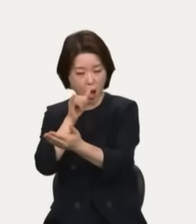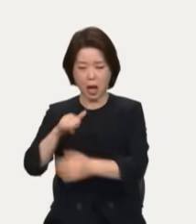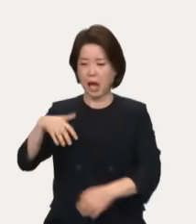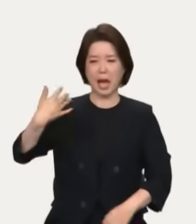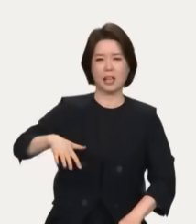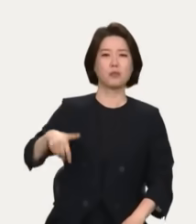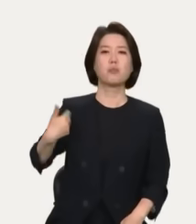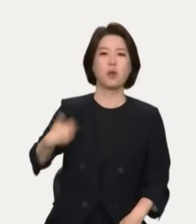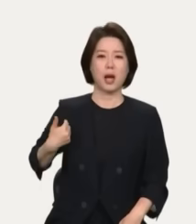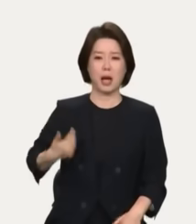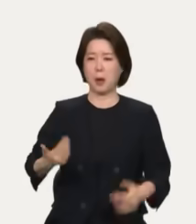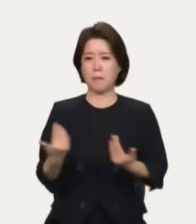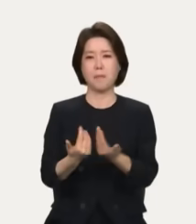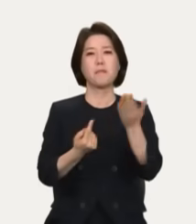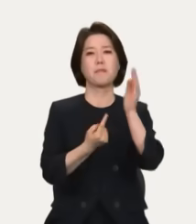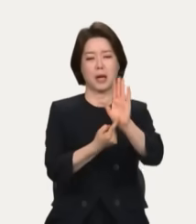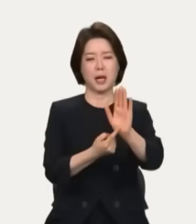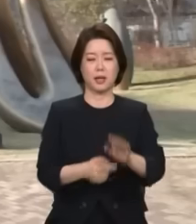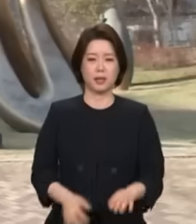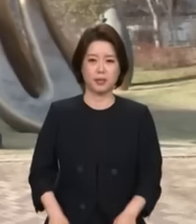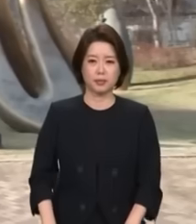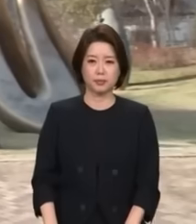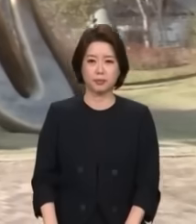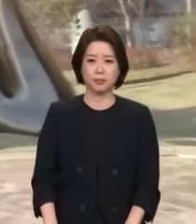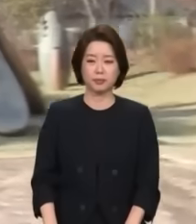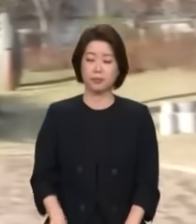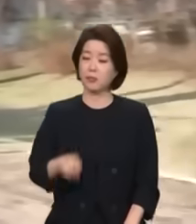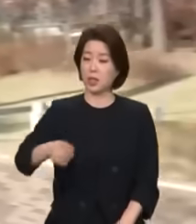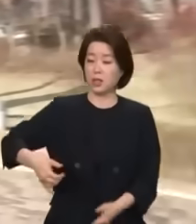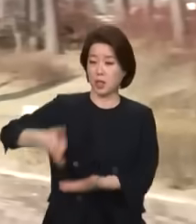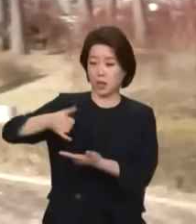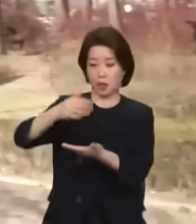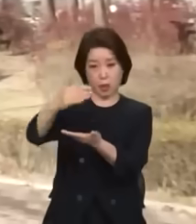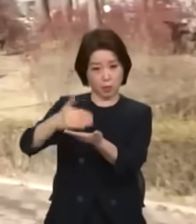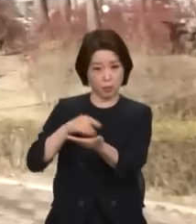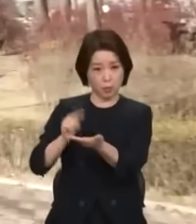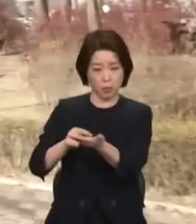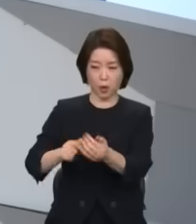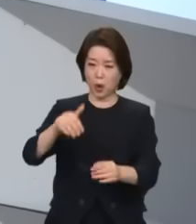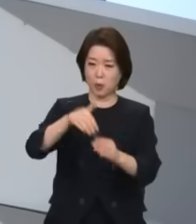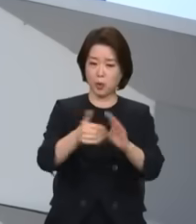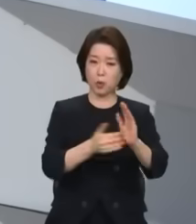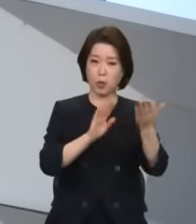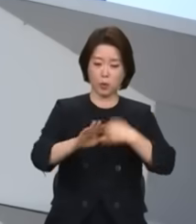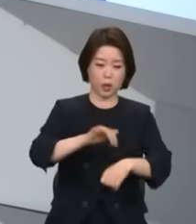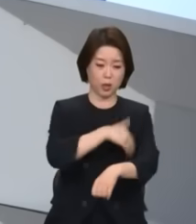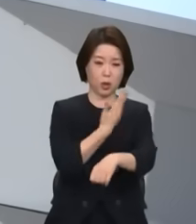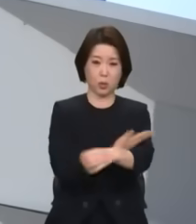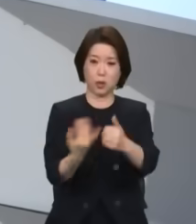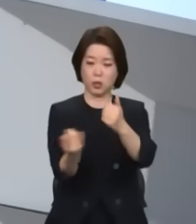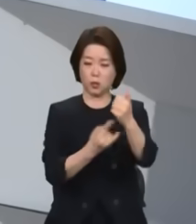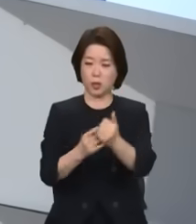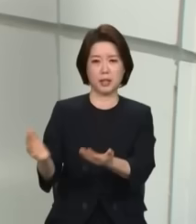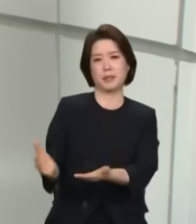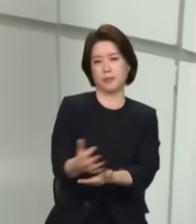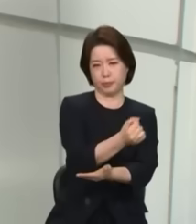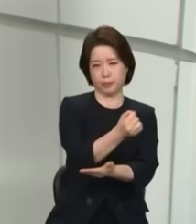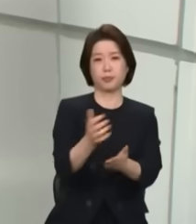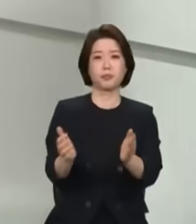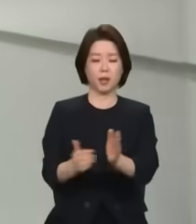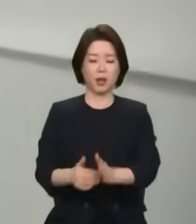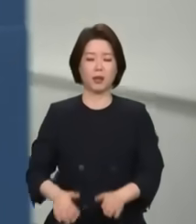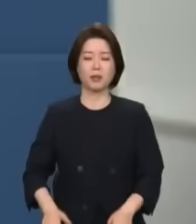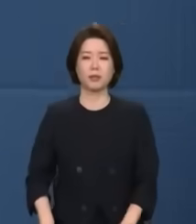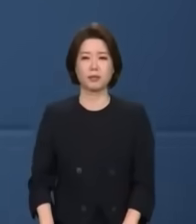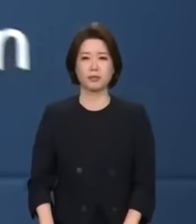수 없다며 반발한 것으로 확인됐습니다. 이 가방 목록은 표결 후 권익위가 회수해간 것으로 파악됐습니다.